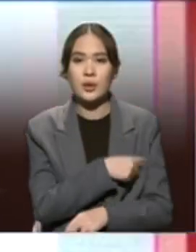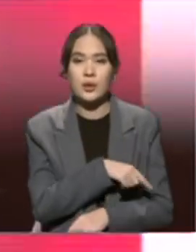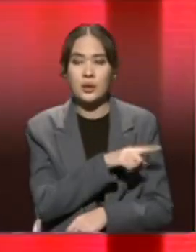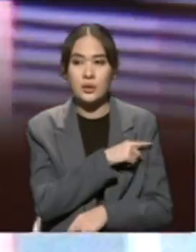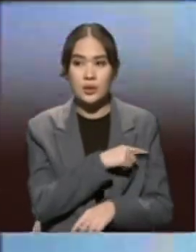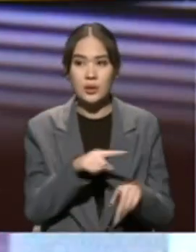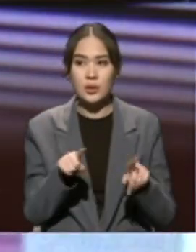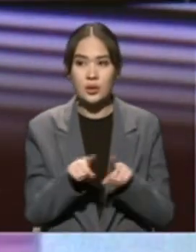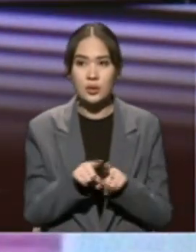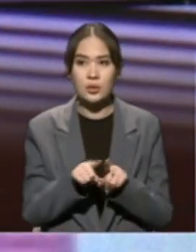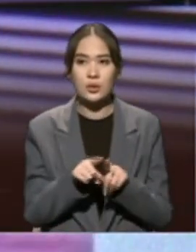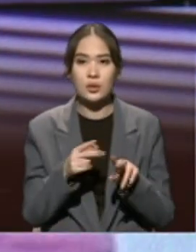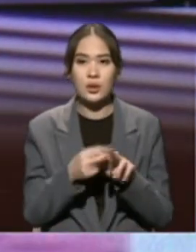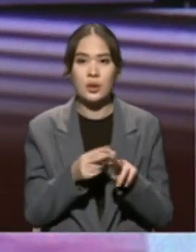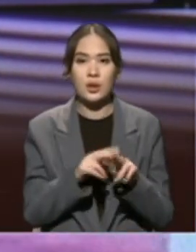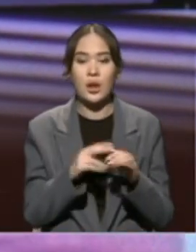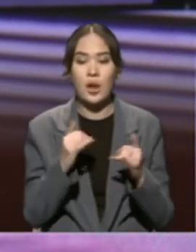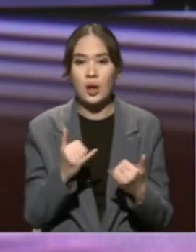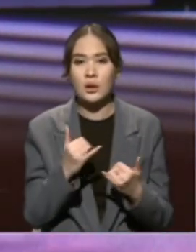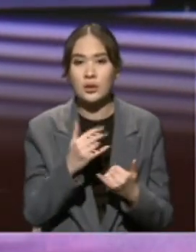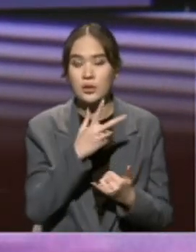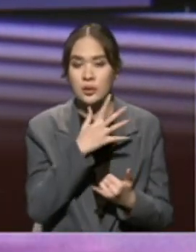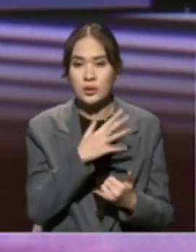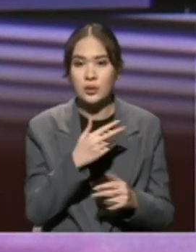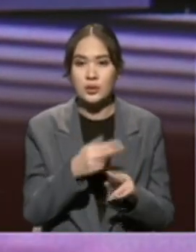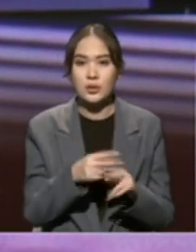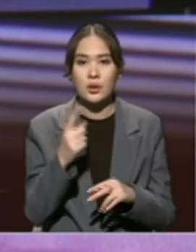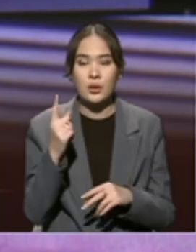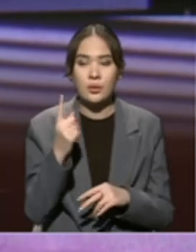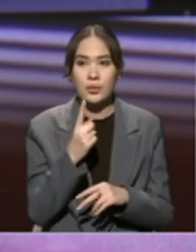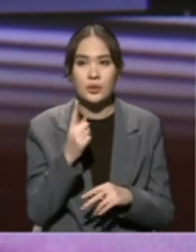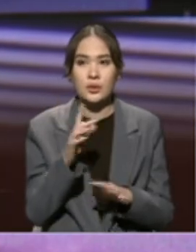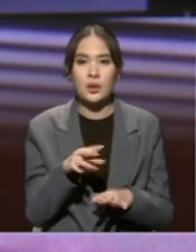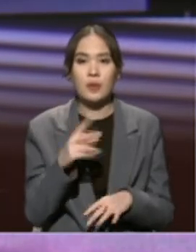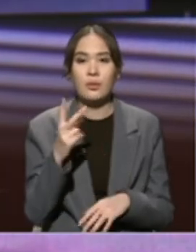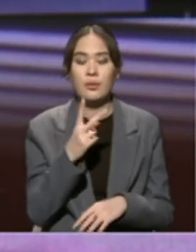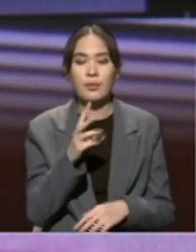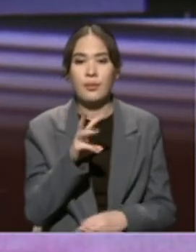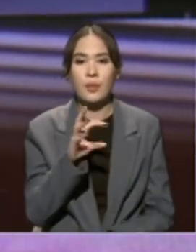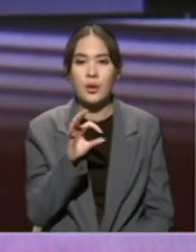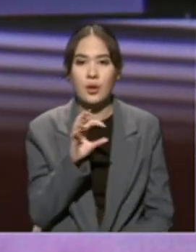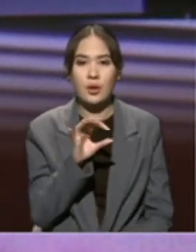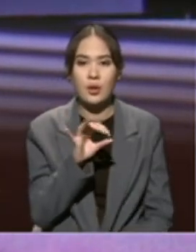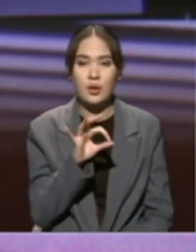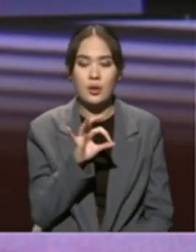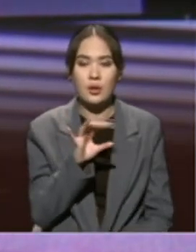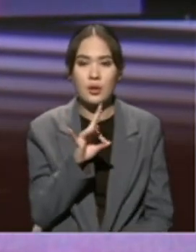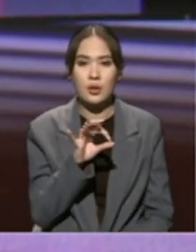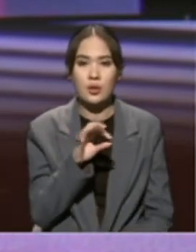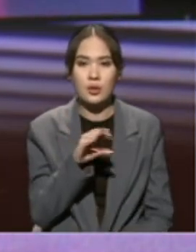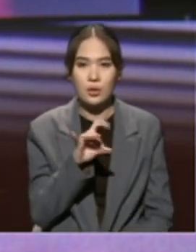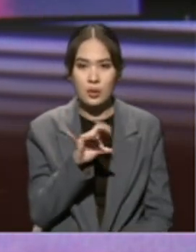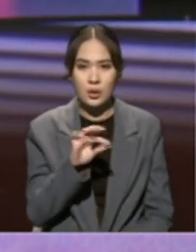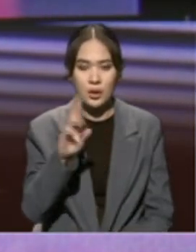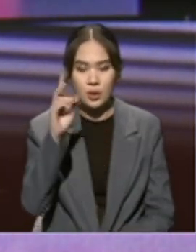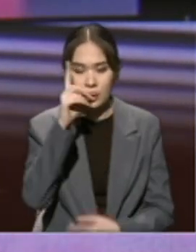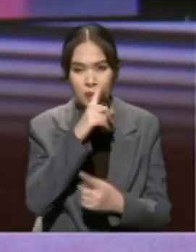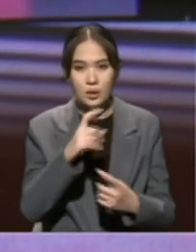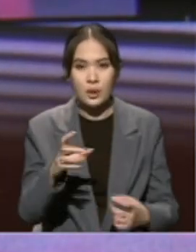мысалға. Ал қазіргі таңда екіншіден мораторий жарияланды ғой тексеріс. Біз ол заңды